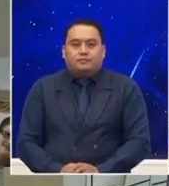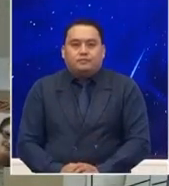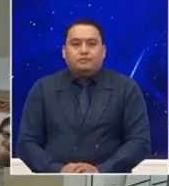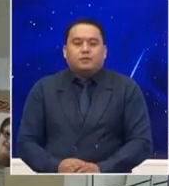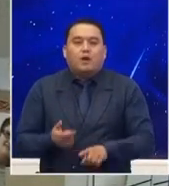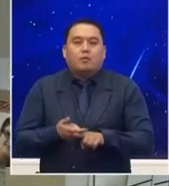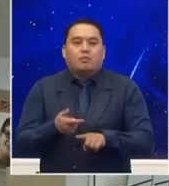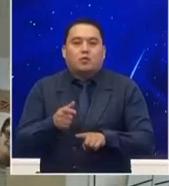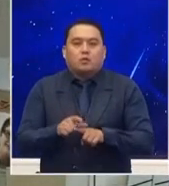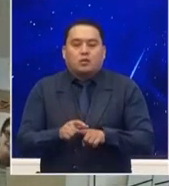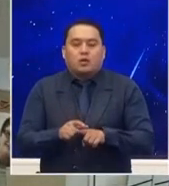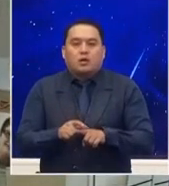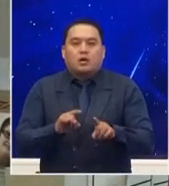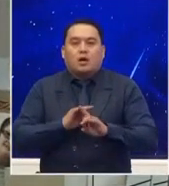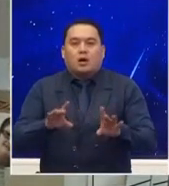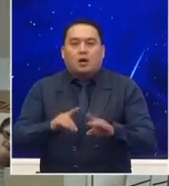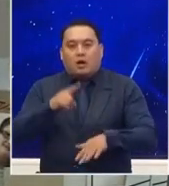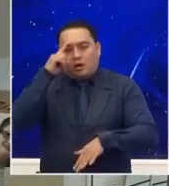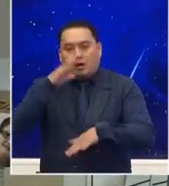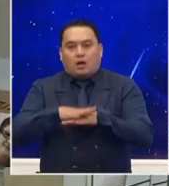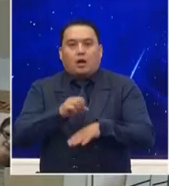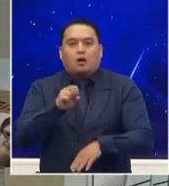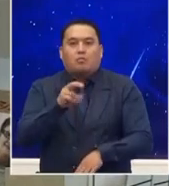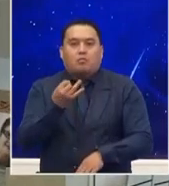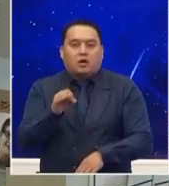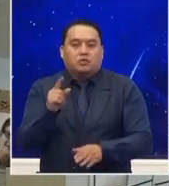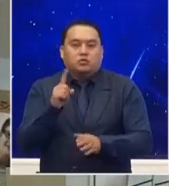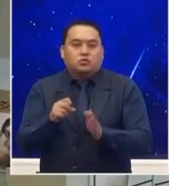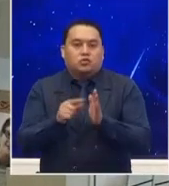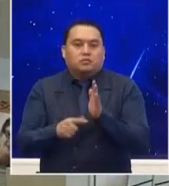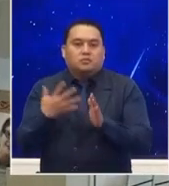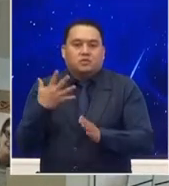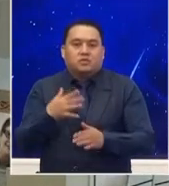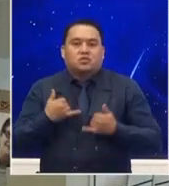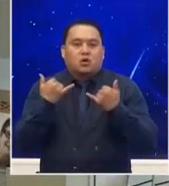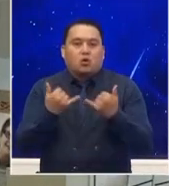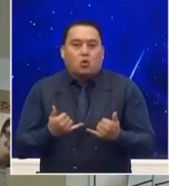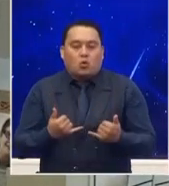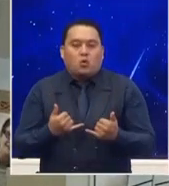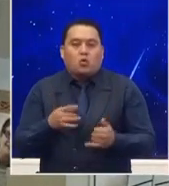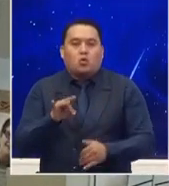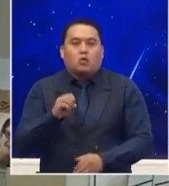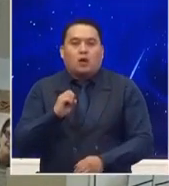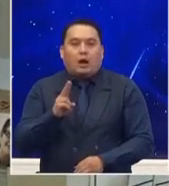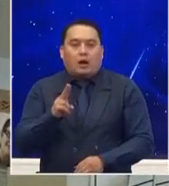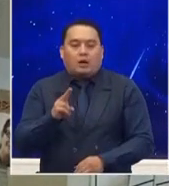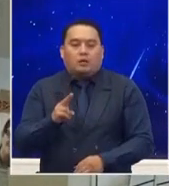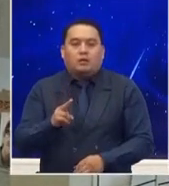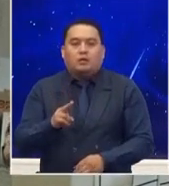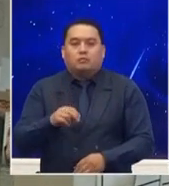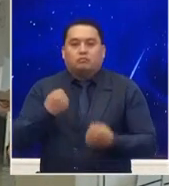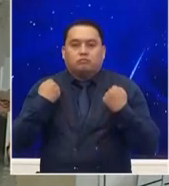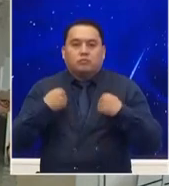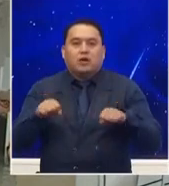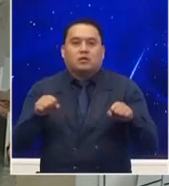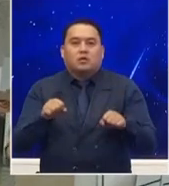даталарға байланысты, Абай Құнанбаевтың 175 жылына байланысты, Абайға арнау, жаңағы Орақты Батырға байланысты және Бөрібай